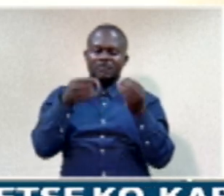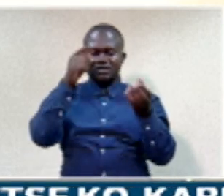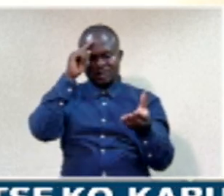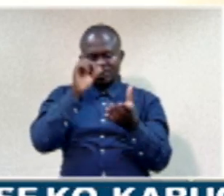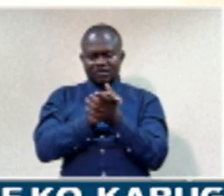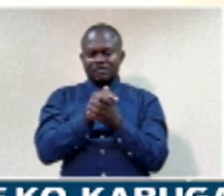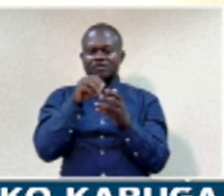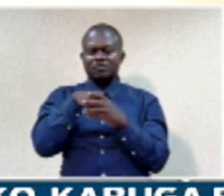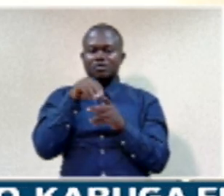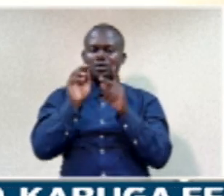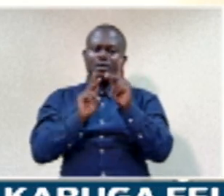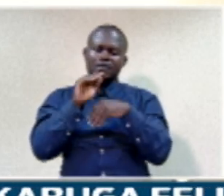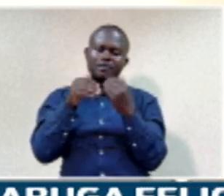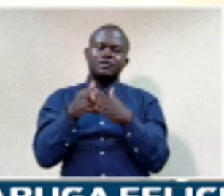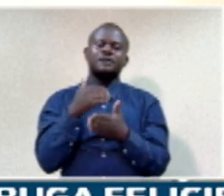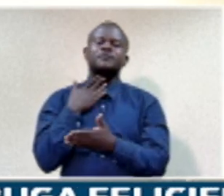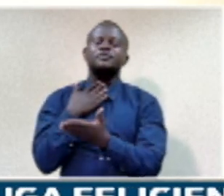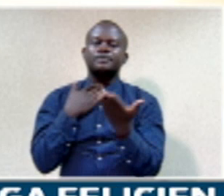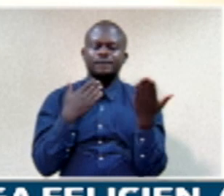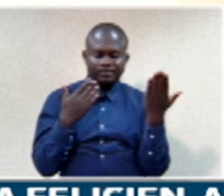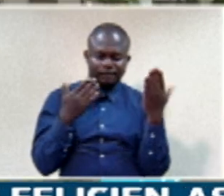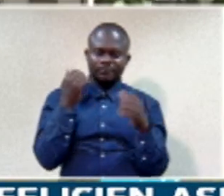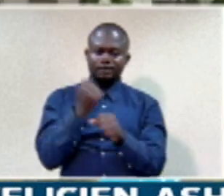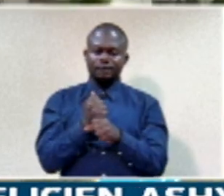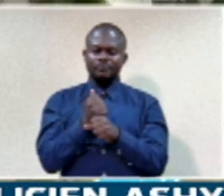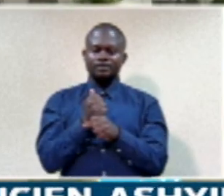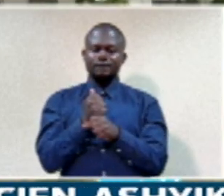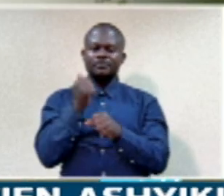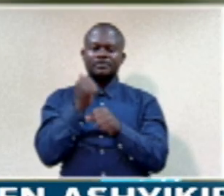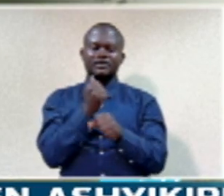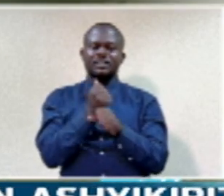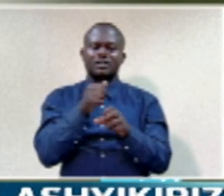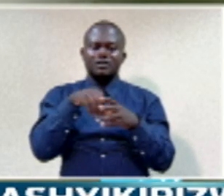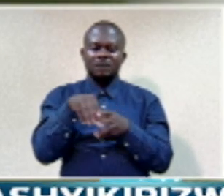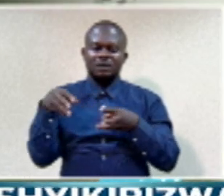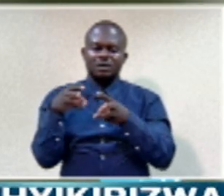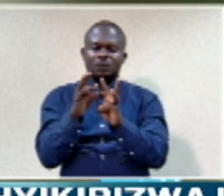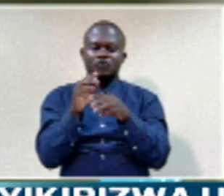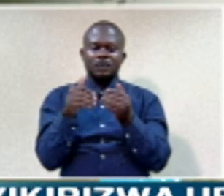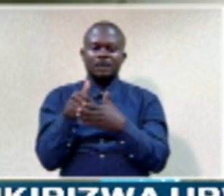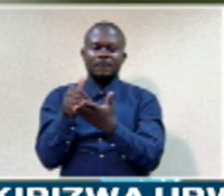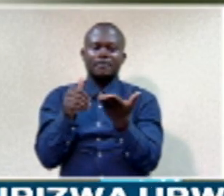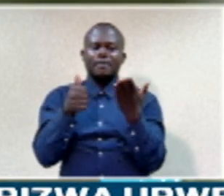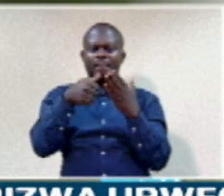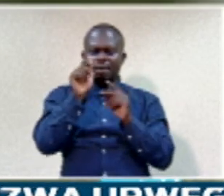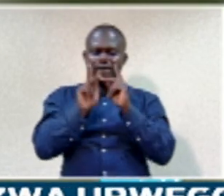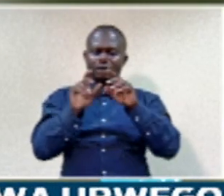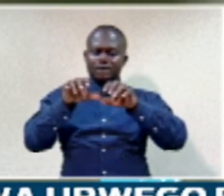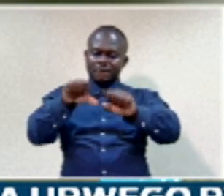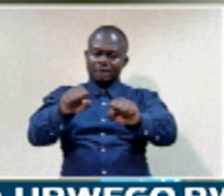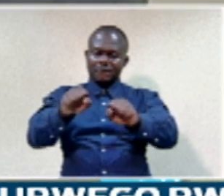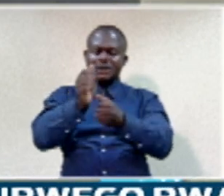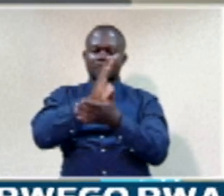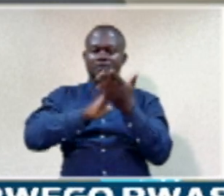icyizere ku bantu bose bashaka bakora urwo bakora ku buryo abo bantu bafatwa.